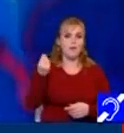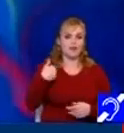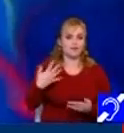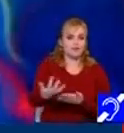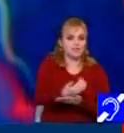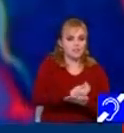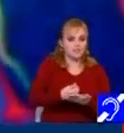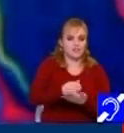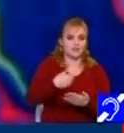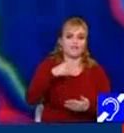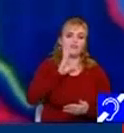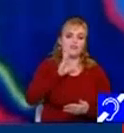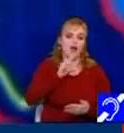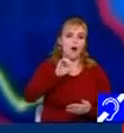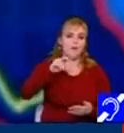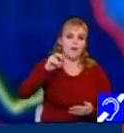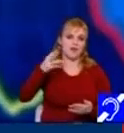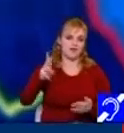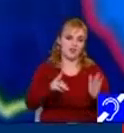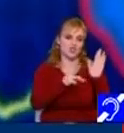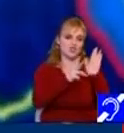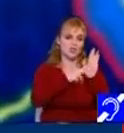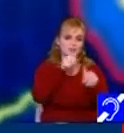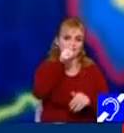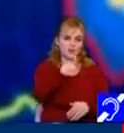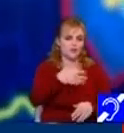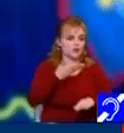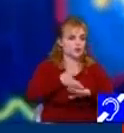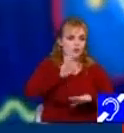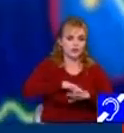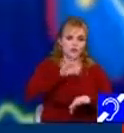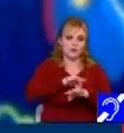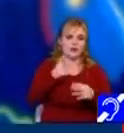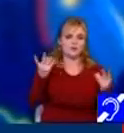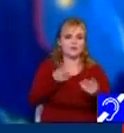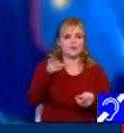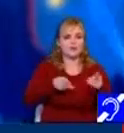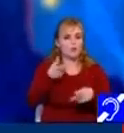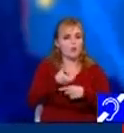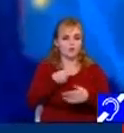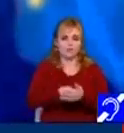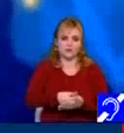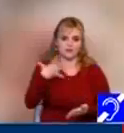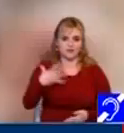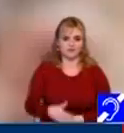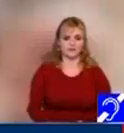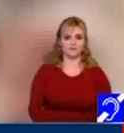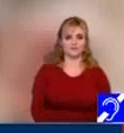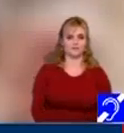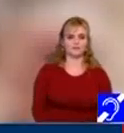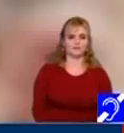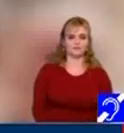micuței Amelia, o fetiță de doar 7 luni care suferă de o boală gravă și are nevoie de operație costisitoare.